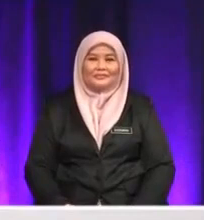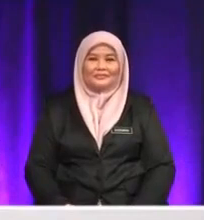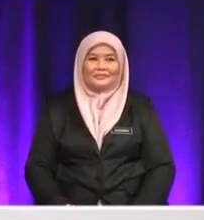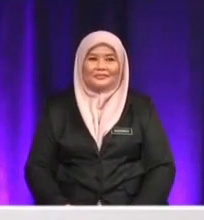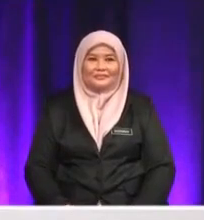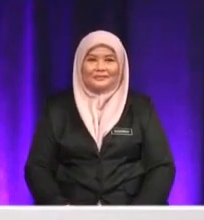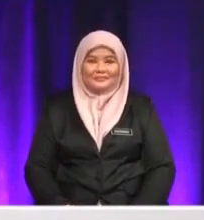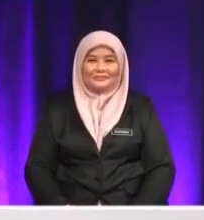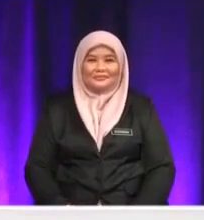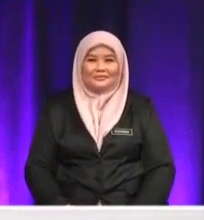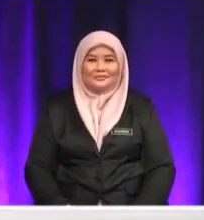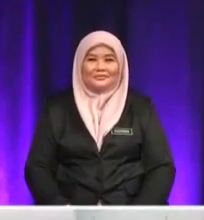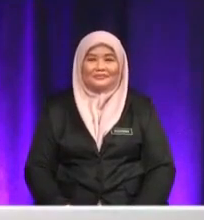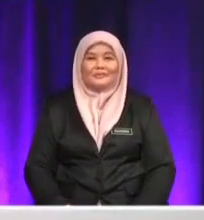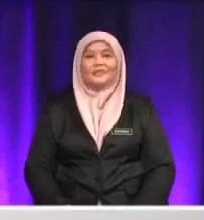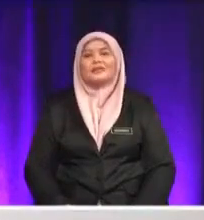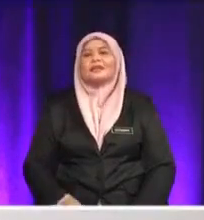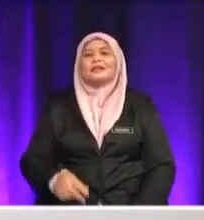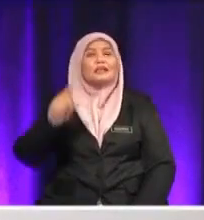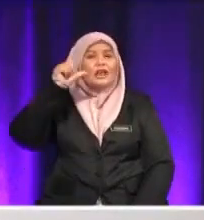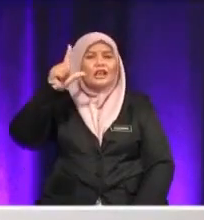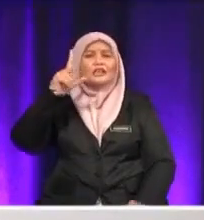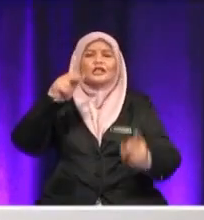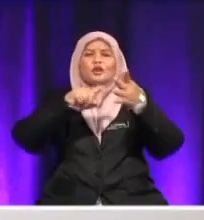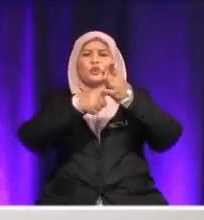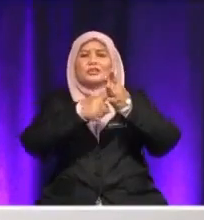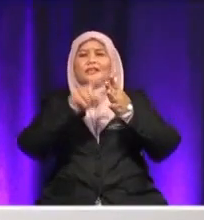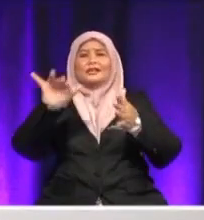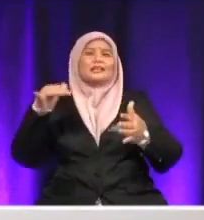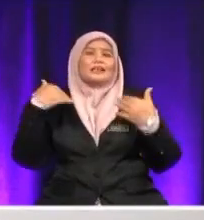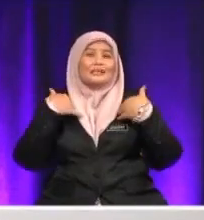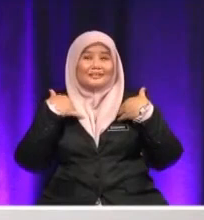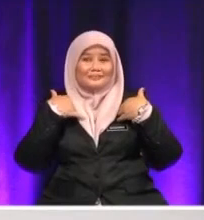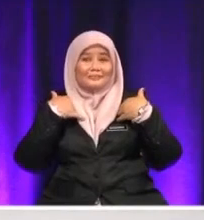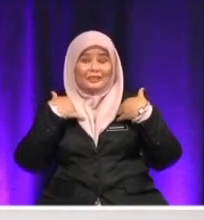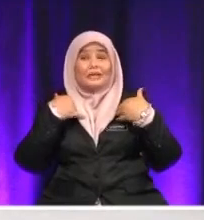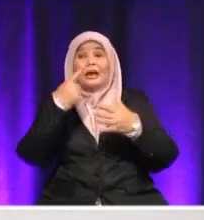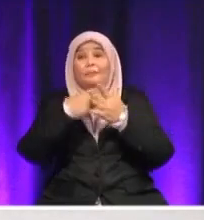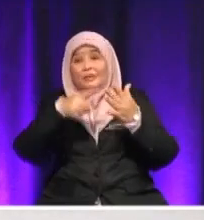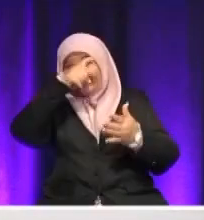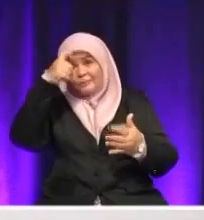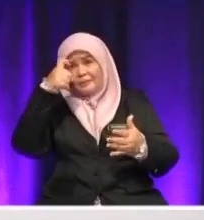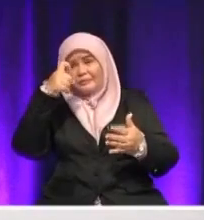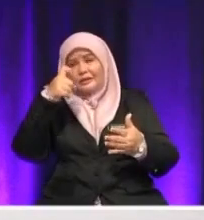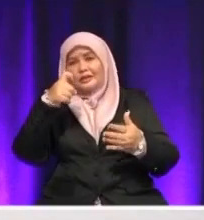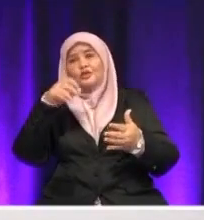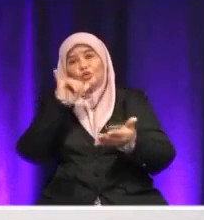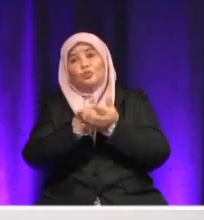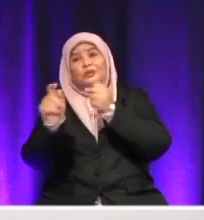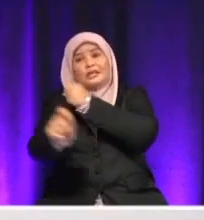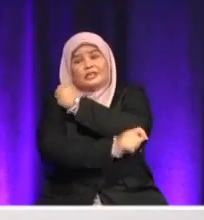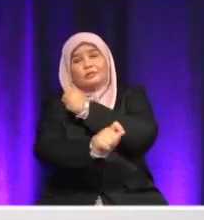Dia malu tu sebenarnya. Okay. Perhatikan kata kunci yang kita ada tadi, hakim. Kita nak tengok apa sebab hakim kata itu takzir.